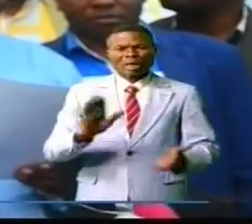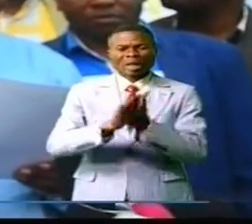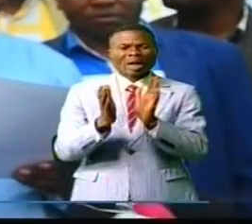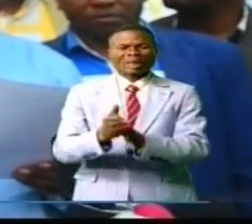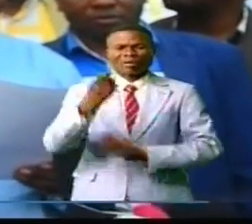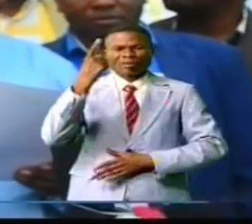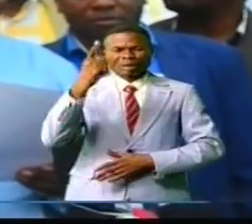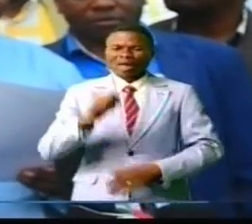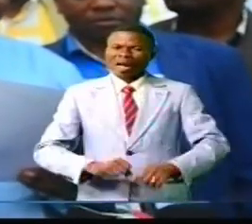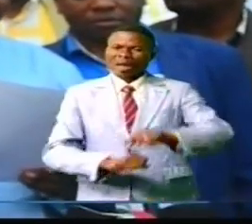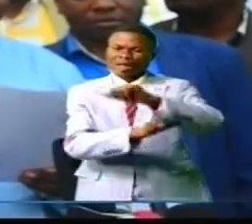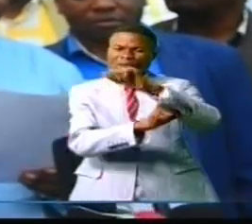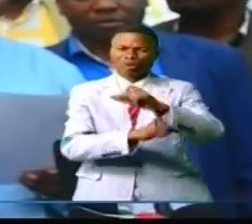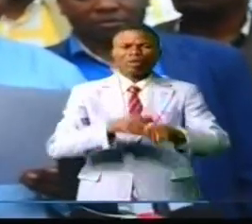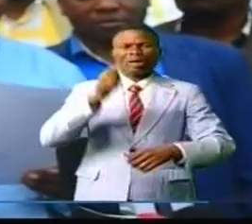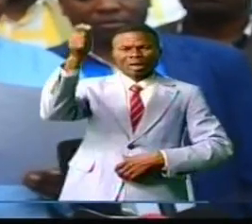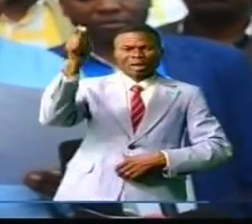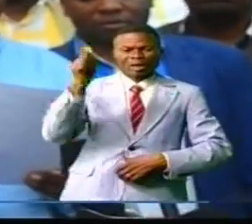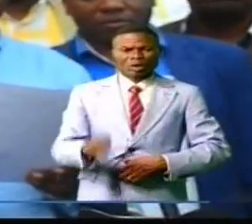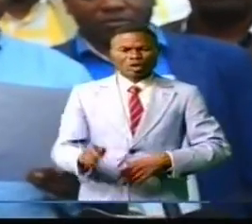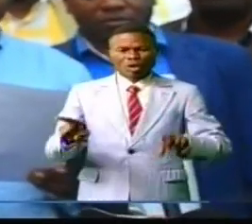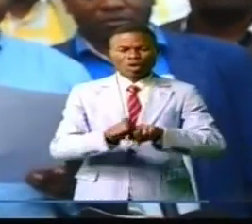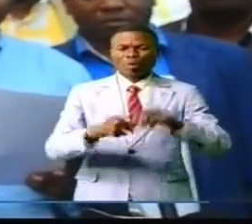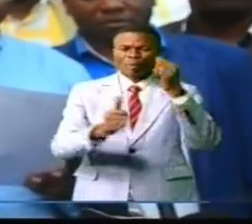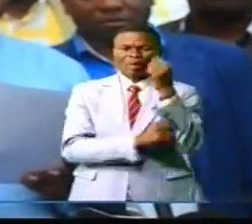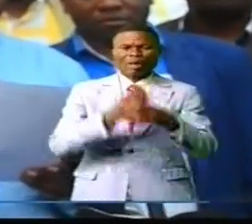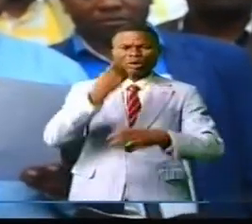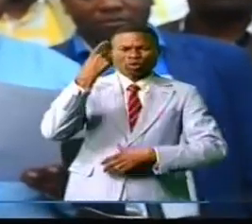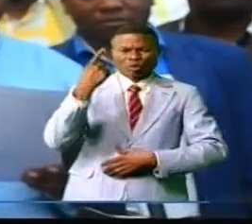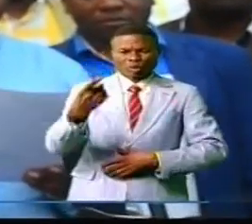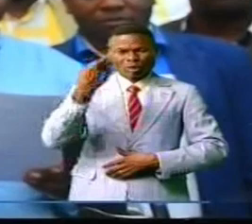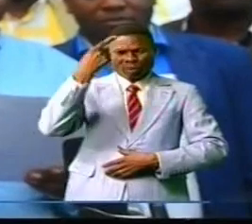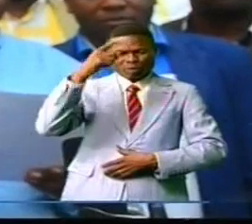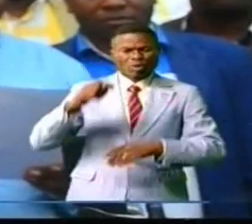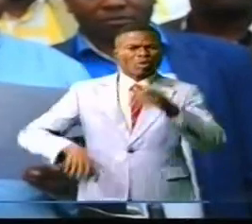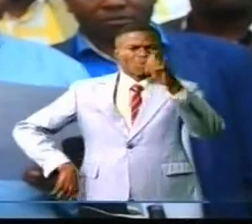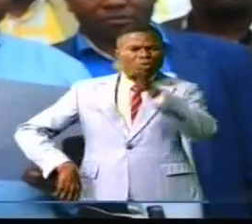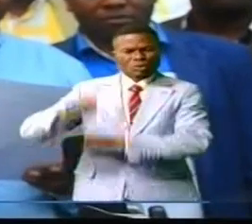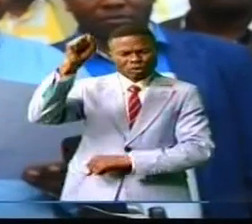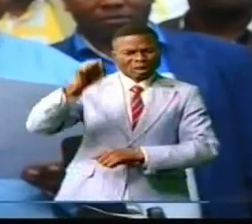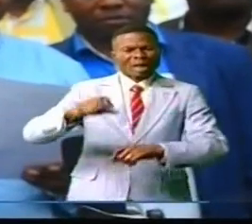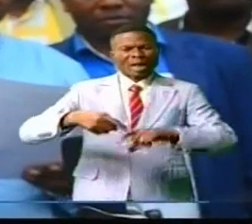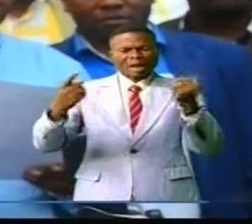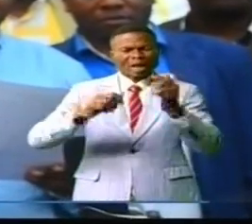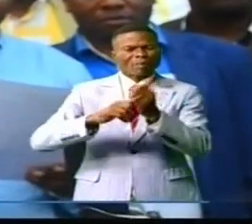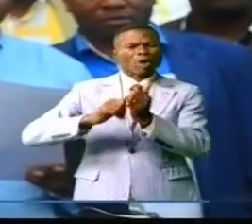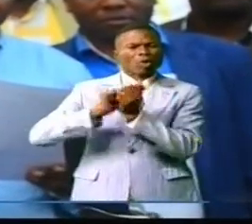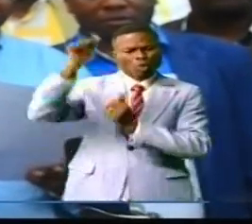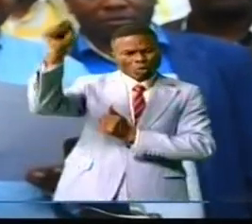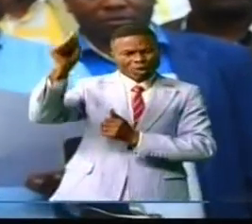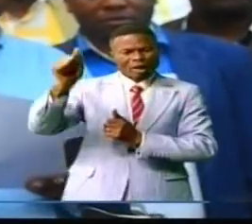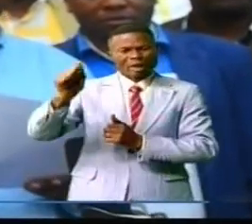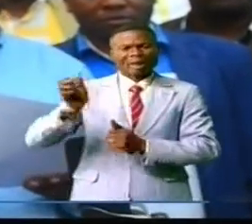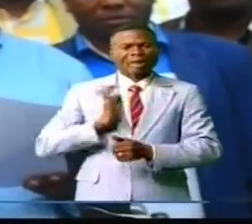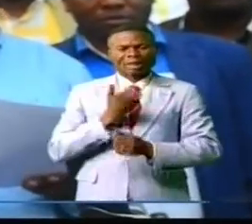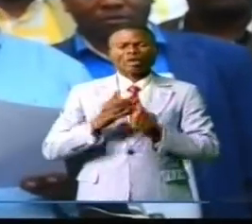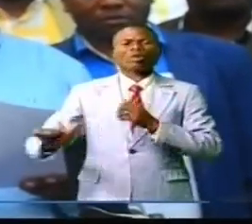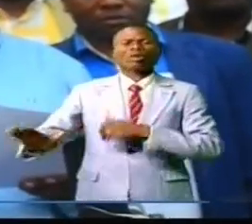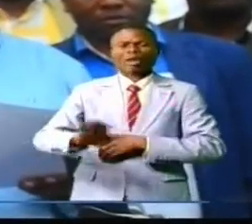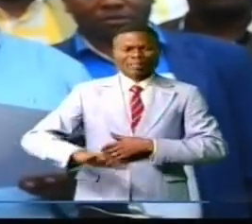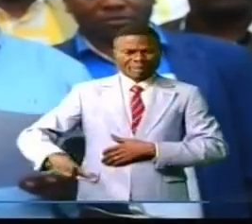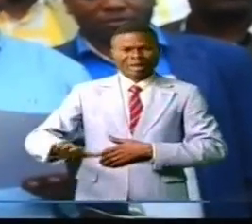mobiliser derrière elle comme un seul homme pour bouter l'ennemi hors du